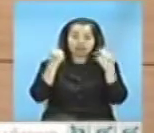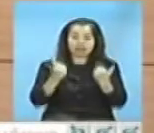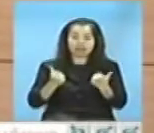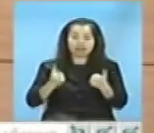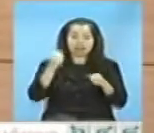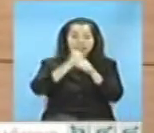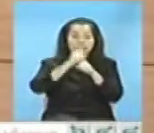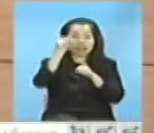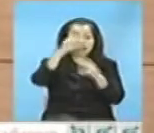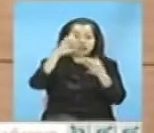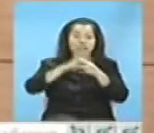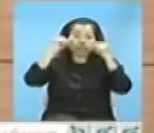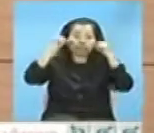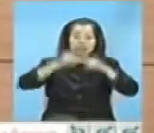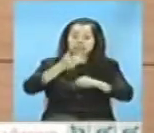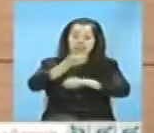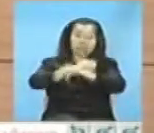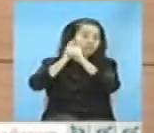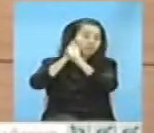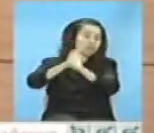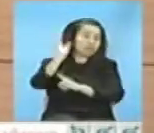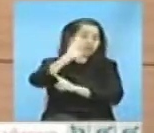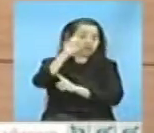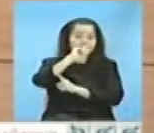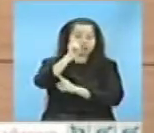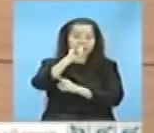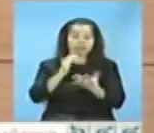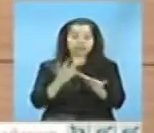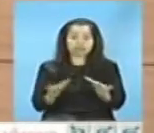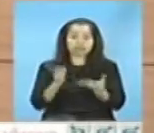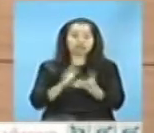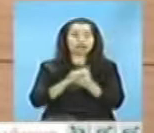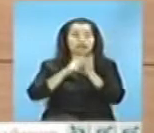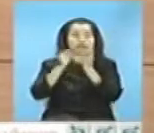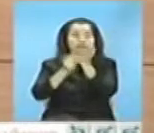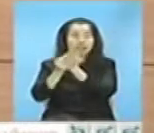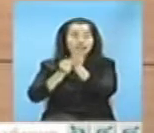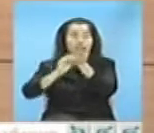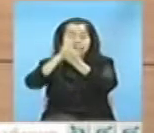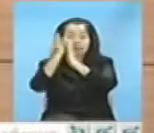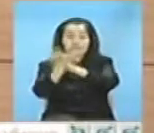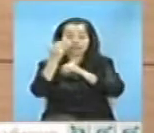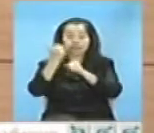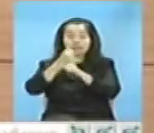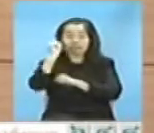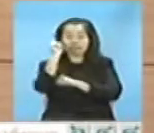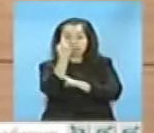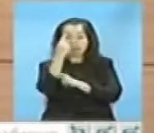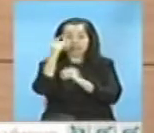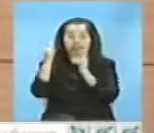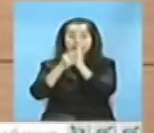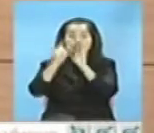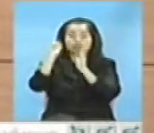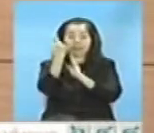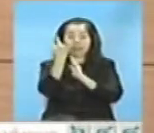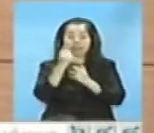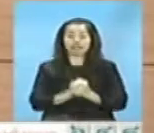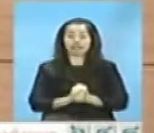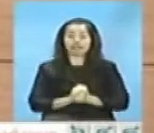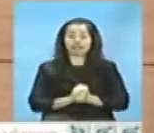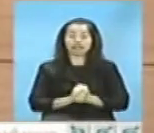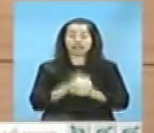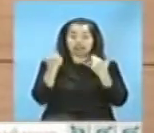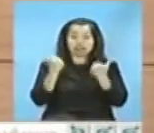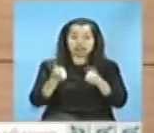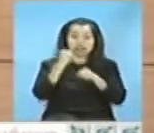มาสู่มติว่าเราจะไม่ปฏิบัติการตามอันนั้นเราจะแก้ไขกฎกติกาที่กำหนดไว้ซึ่